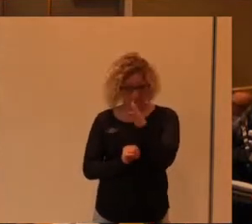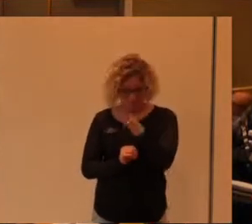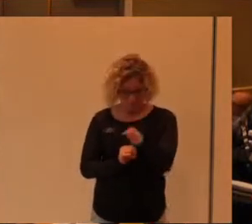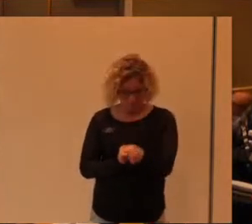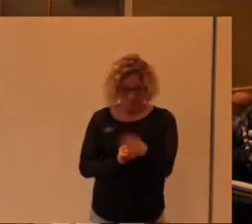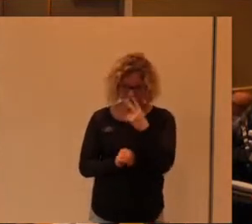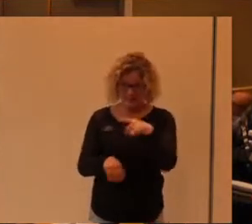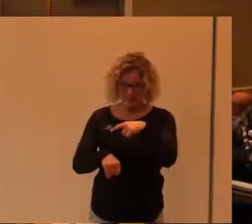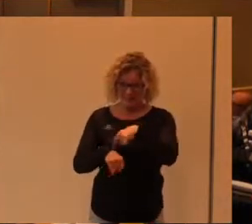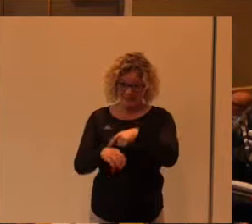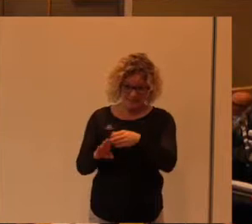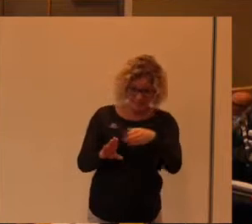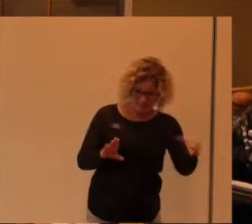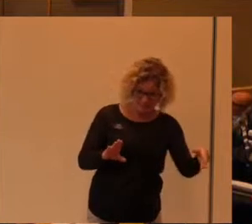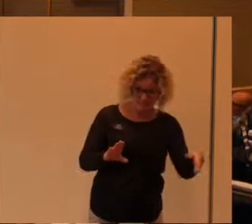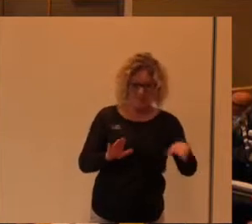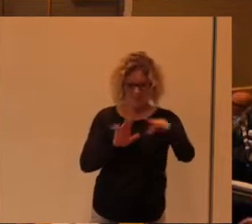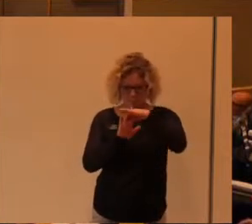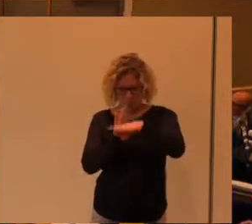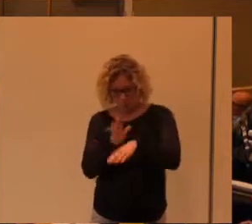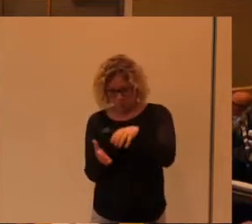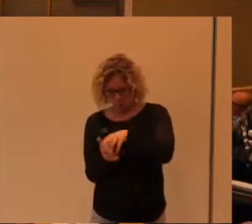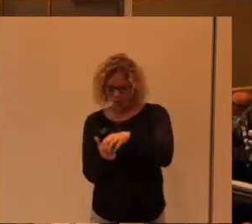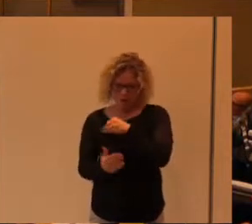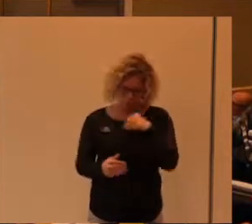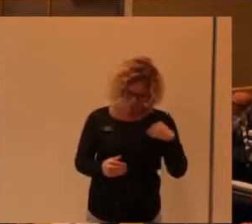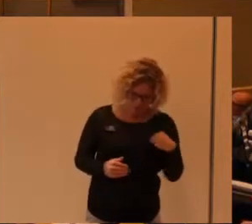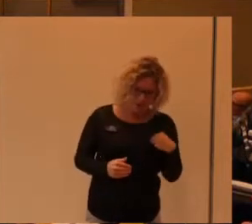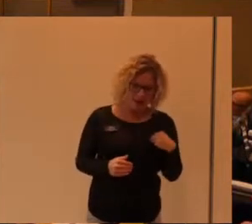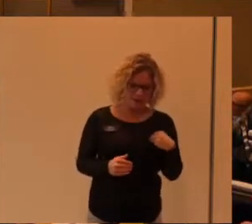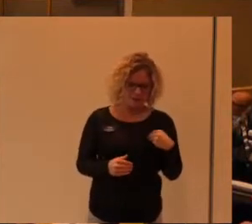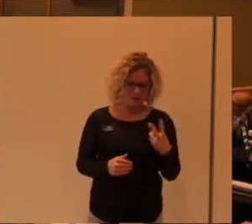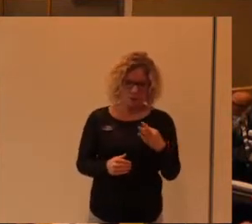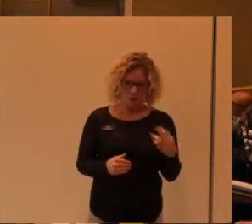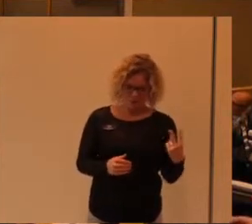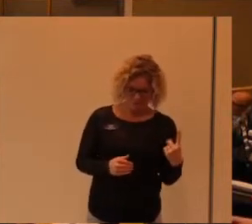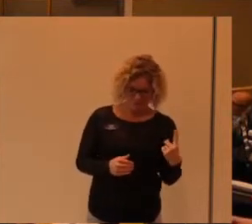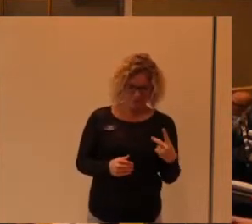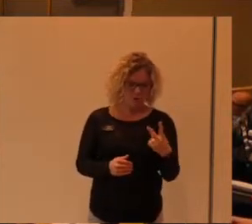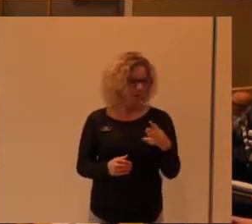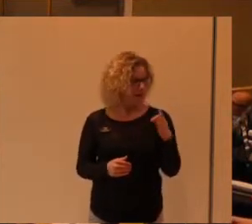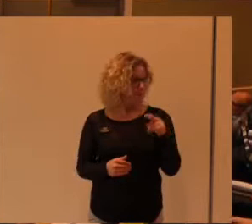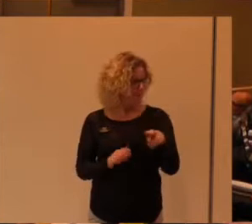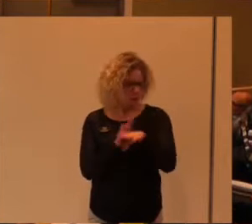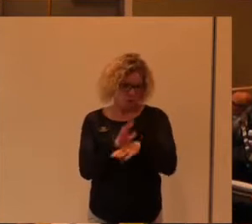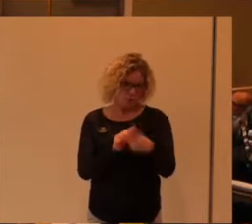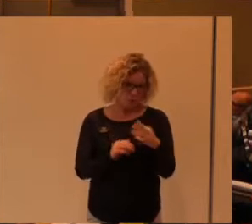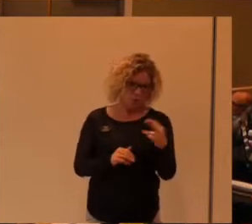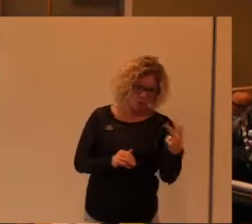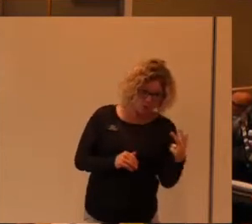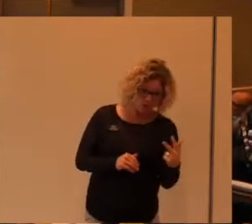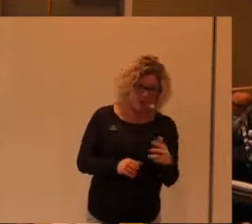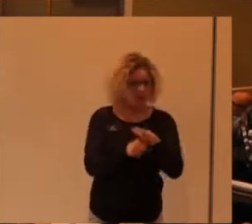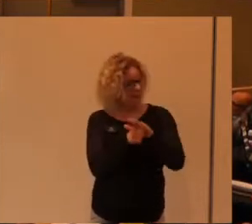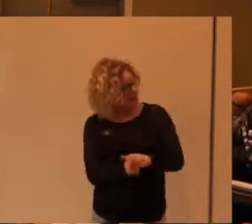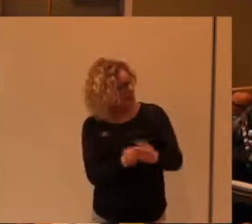en tidslinje. Där har vi förordning om statliga myndigheter, kom 2001. FN-konventionen kom 2008.